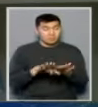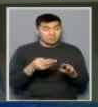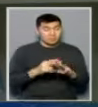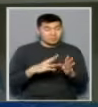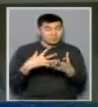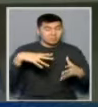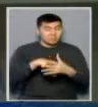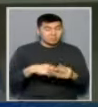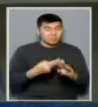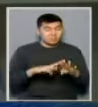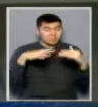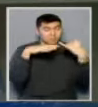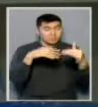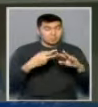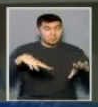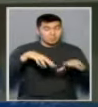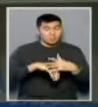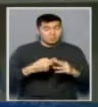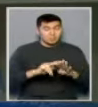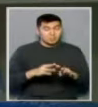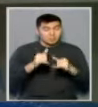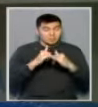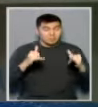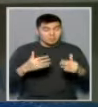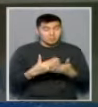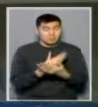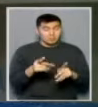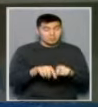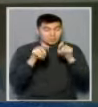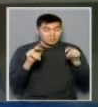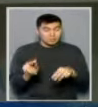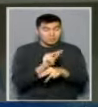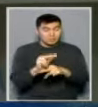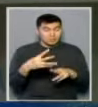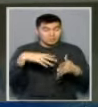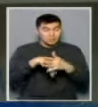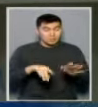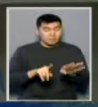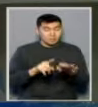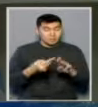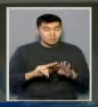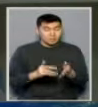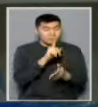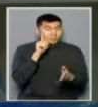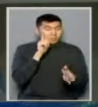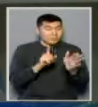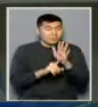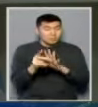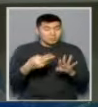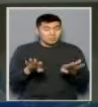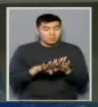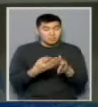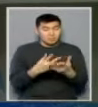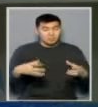қатар қозғалыс ассамблеясы белсенділерін жаңа буын тәрбиелейді. Жастар бастамалары мен